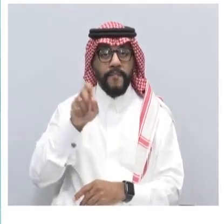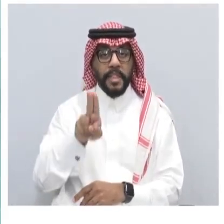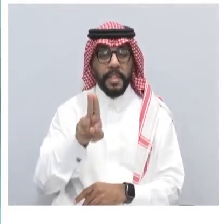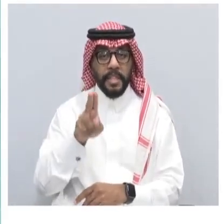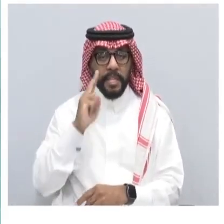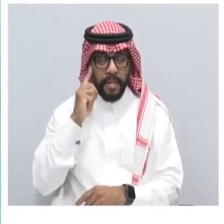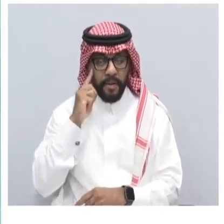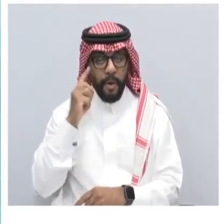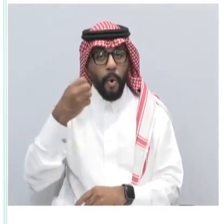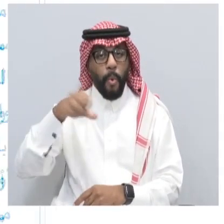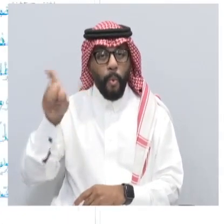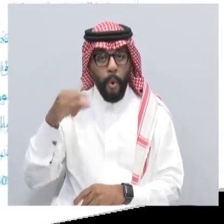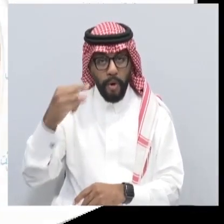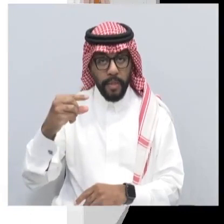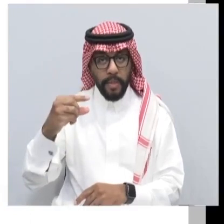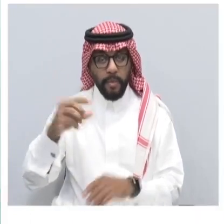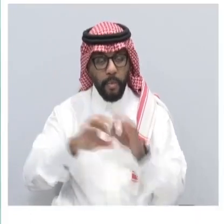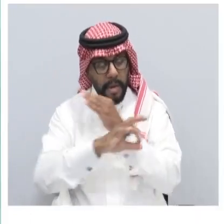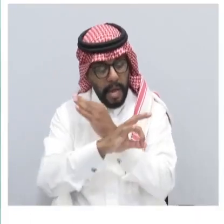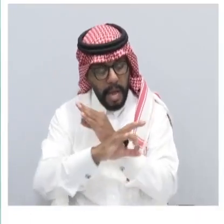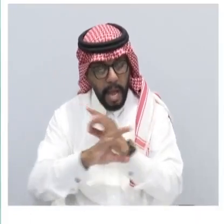على معالجه النصوص بشكل كامل